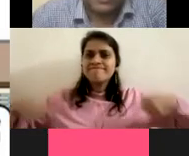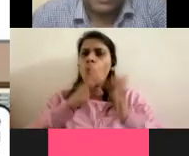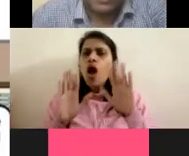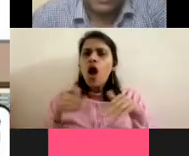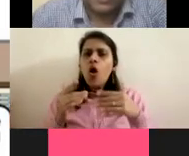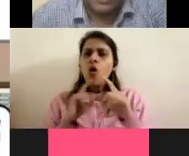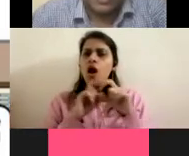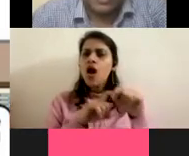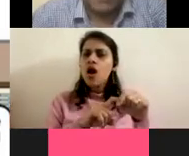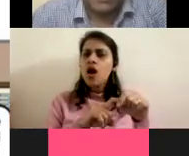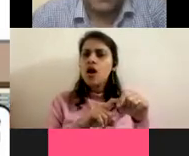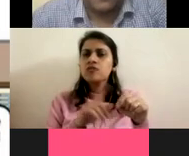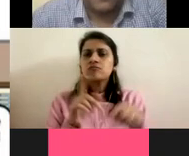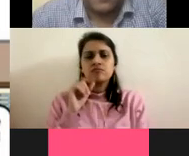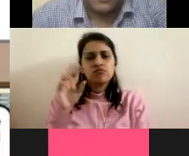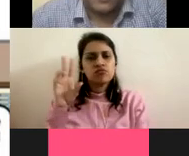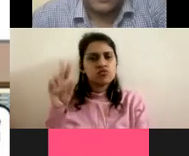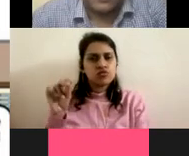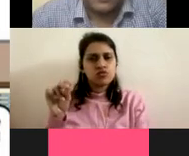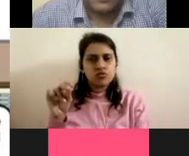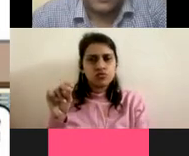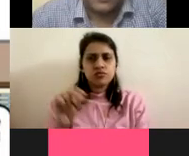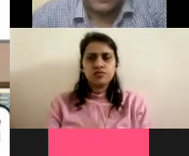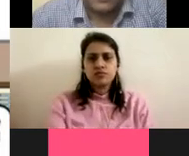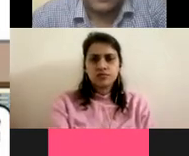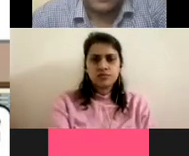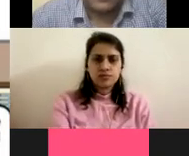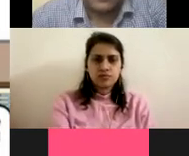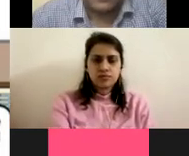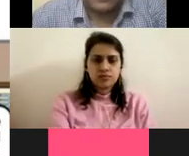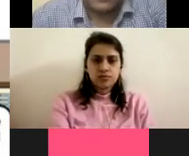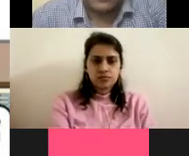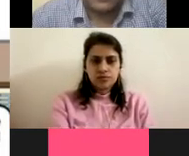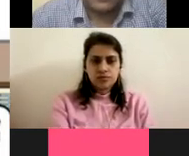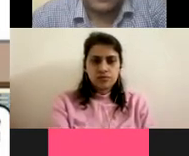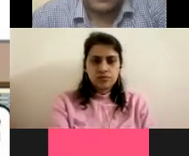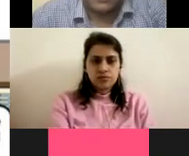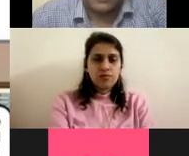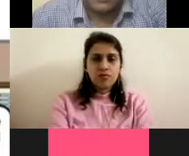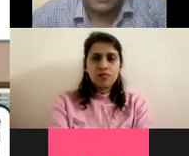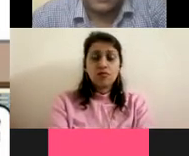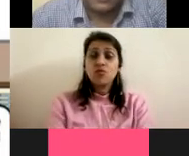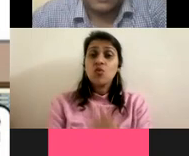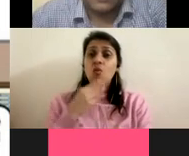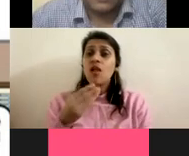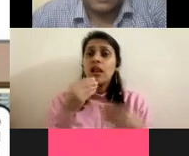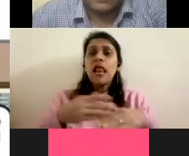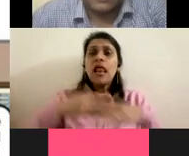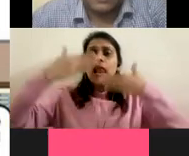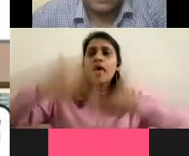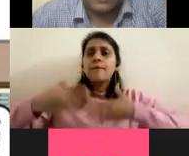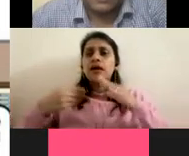नो अब आई क्यों फाइन बिकॉज़ यू आर लिमिटिंग समवन यू आर गिविंग सम लिमिटेशन